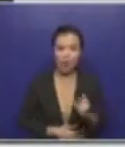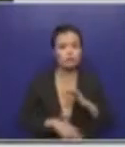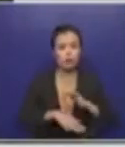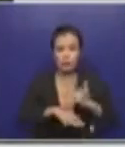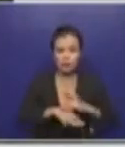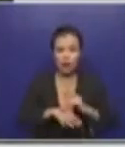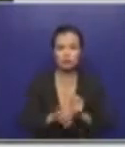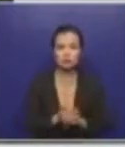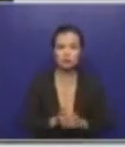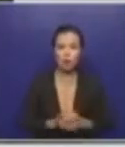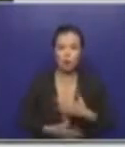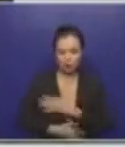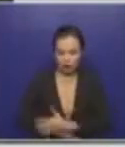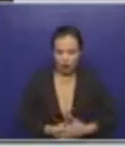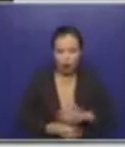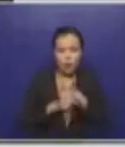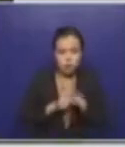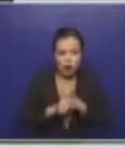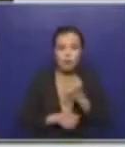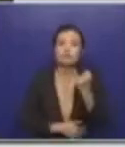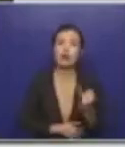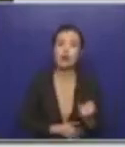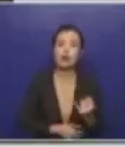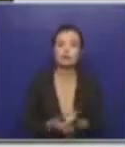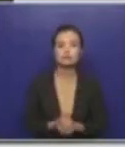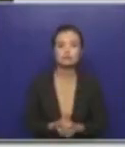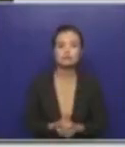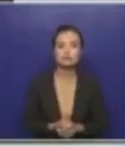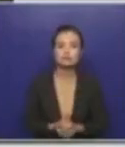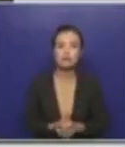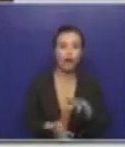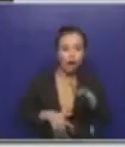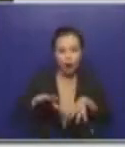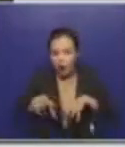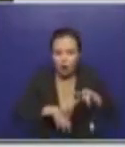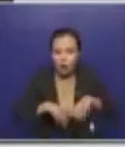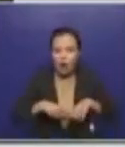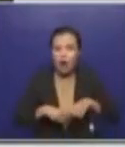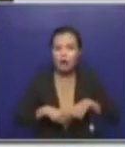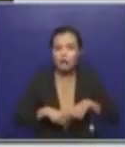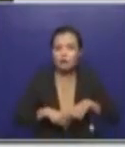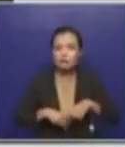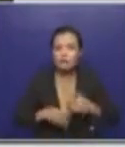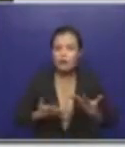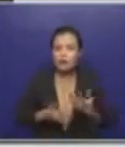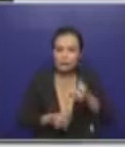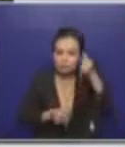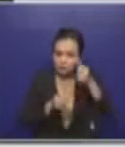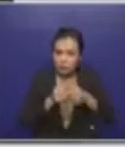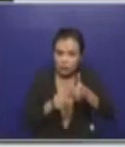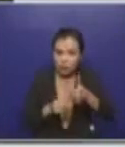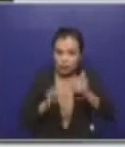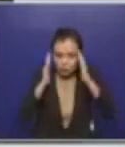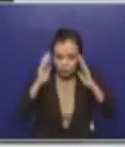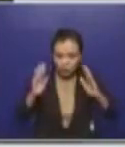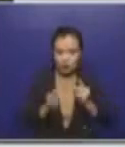แพ้กับสังขารสิ่งที่คุณเอามาเนี่ยครับพอถึงเวลาแล้วเนี่ยเอาไปไม่ได้ครับมีบทเรียนให้เห็นนะครับว่าสมัย